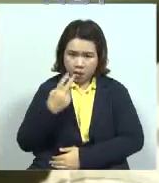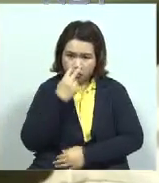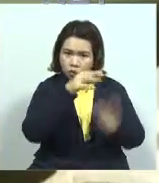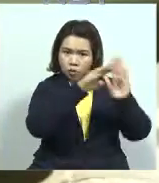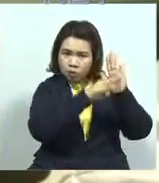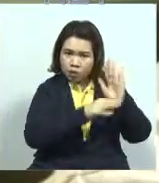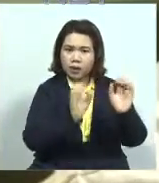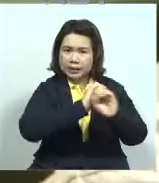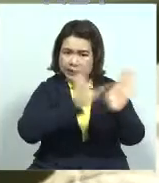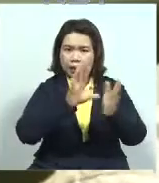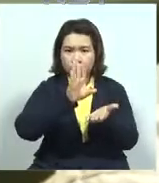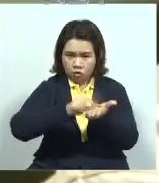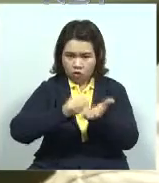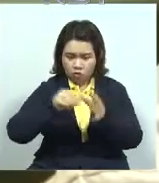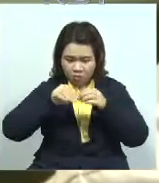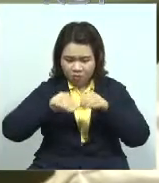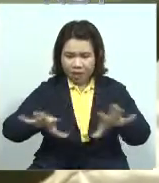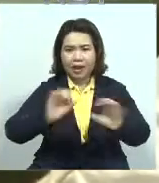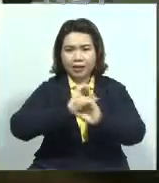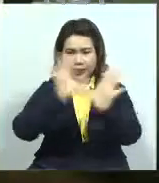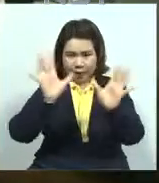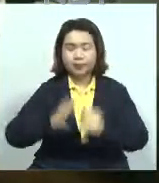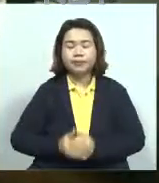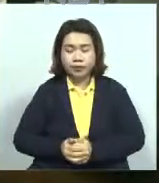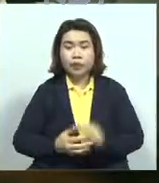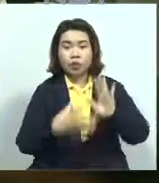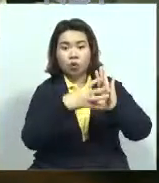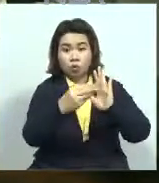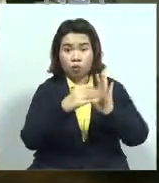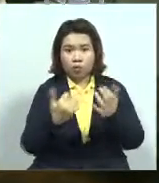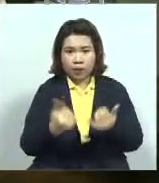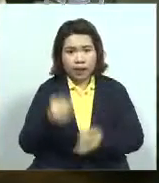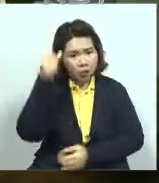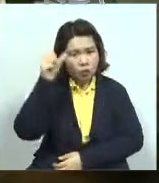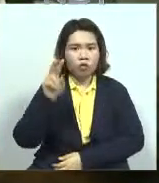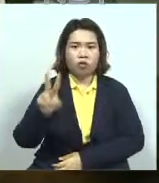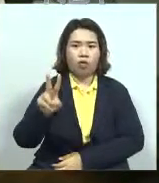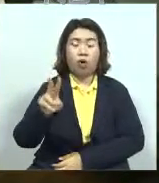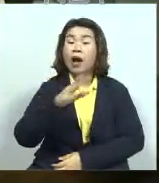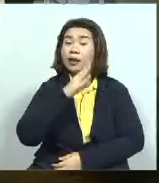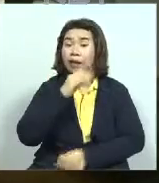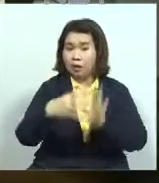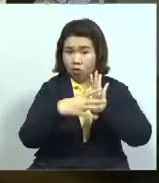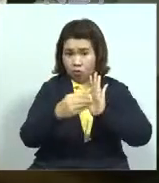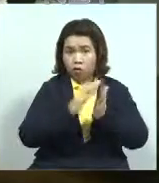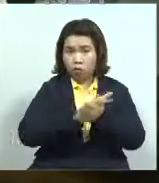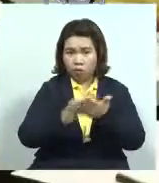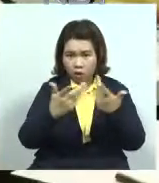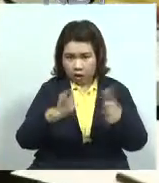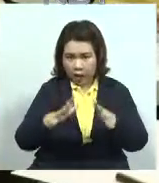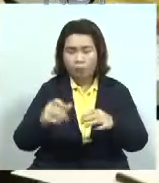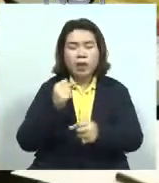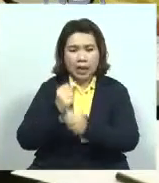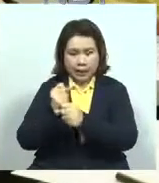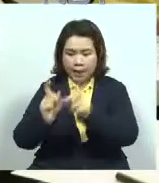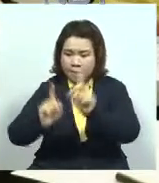นเกี่ยวกับรายละเอียดมากยิ่งขึ้นการอบรมครั้งนี้จะมีขึ้น2วันค่ะและหลังจากการอบรมจะมีการจัดทำ